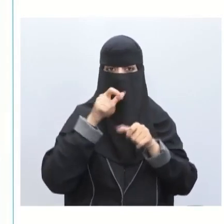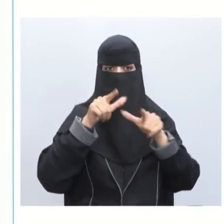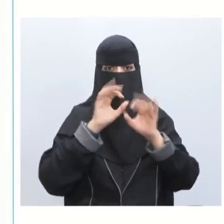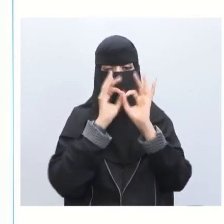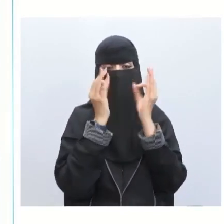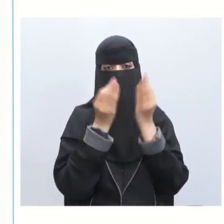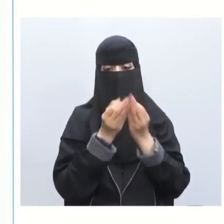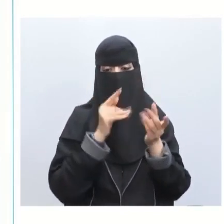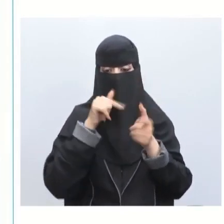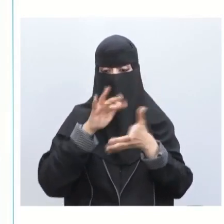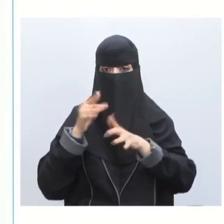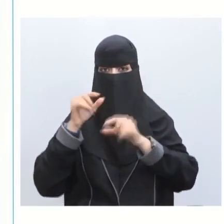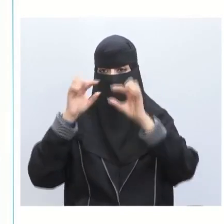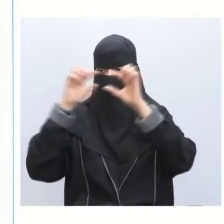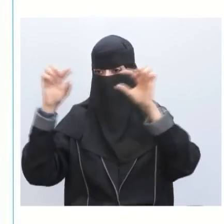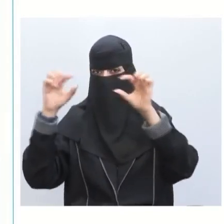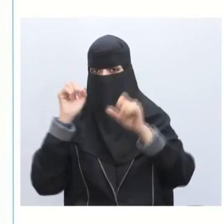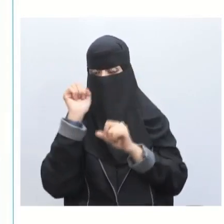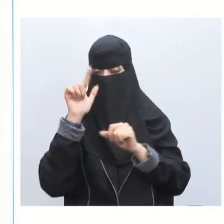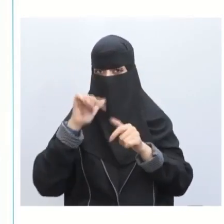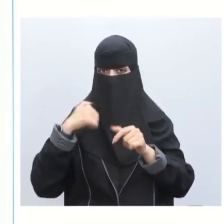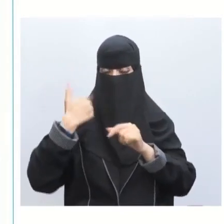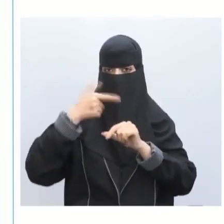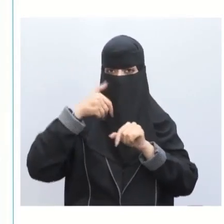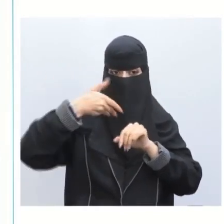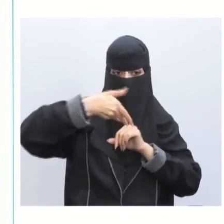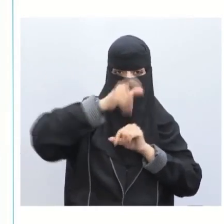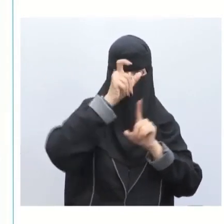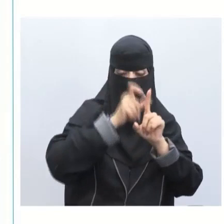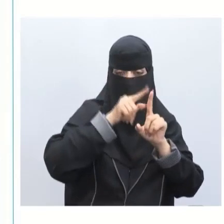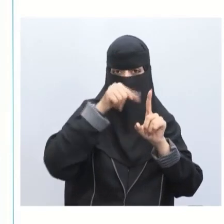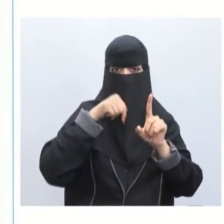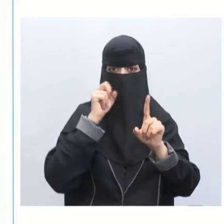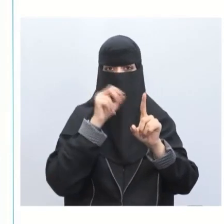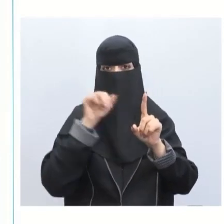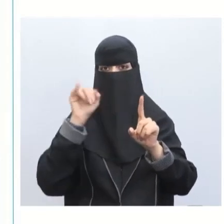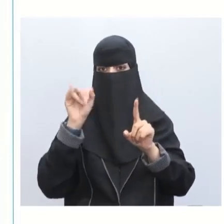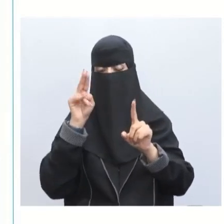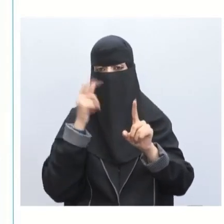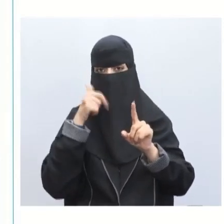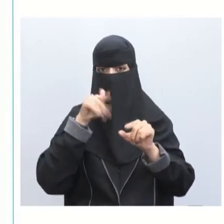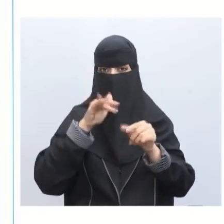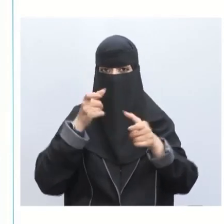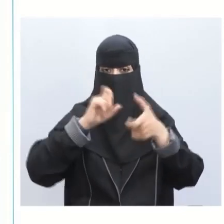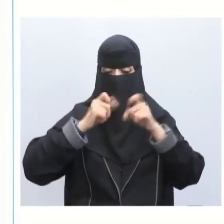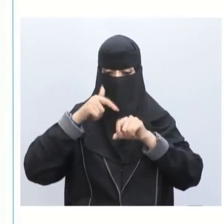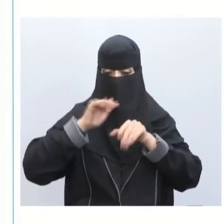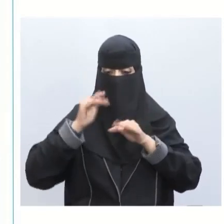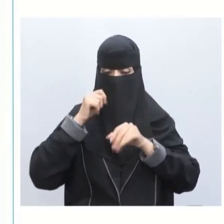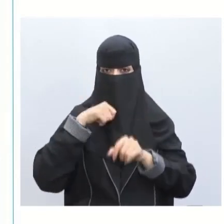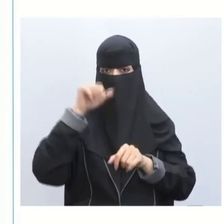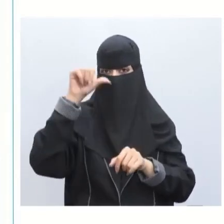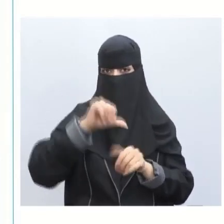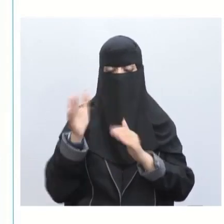لمجتمع او عرق معين نتيجه مرور الشخص المتنمر ر بتجربه